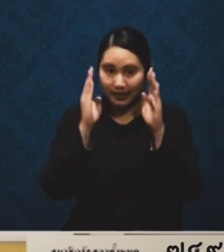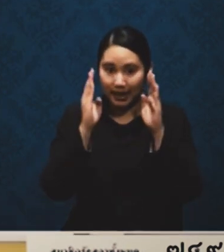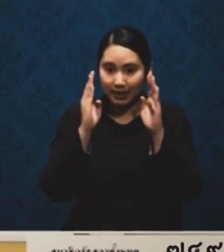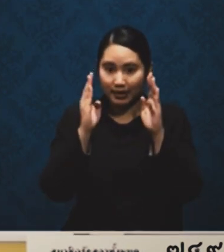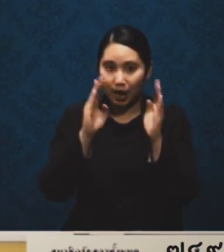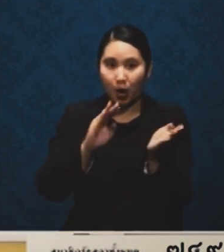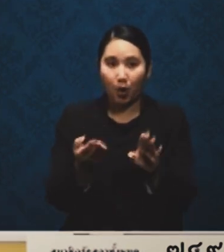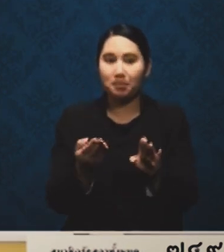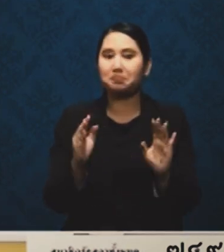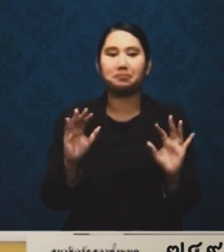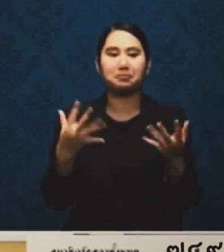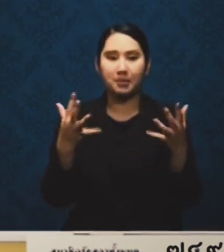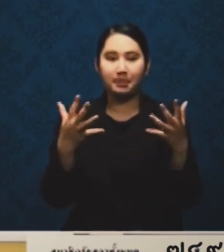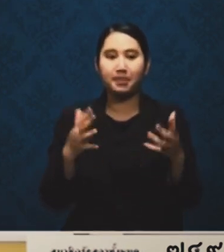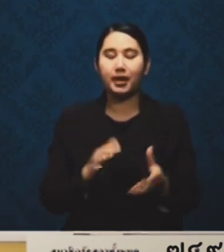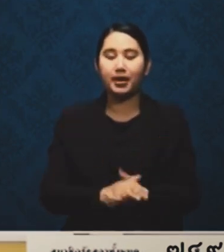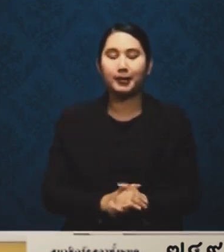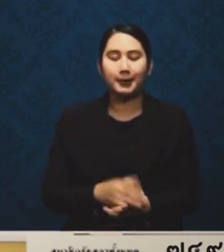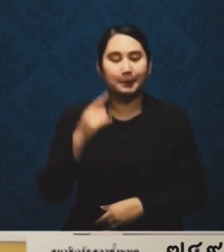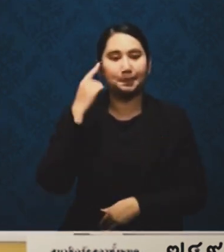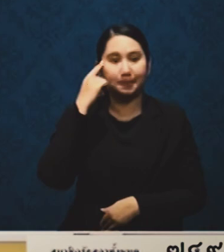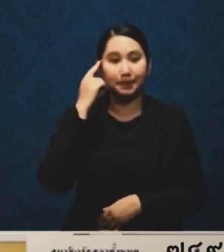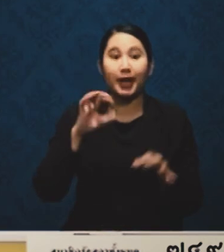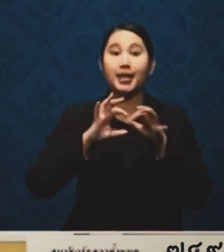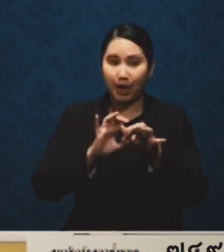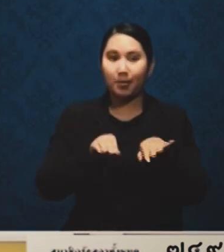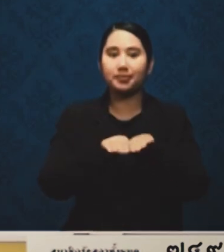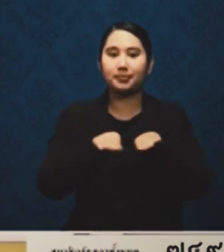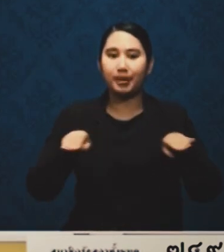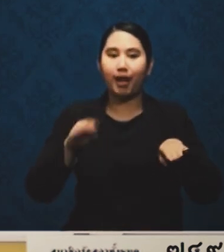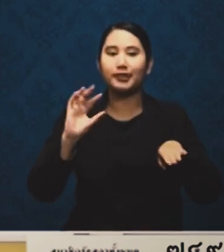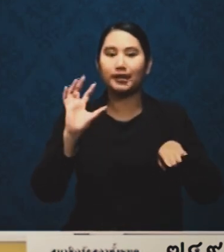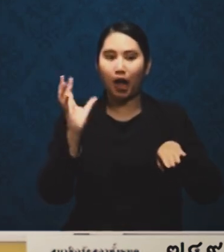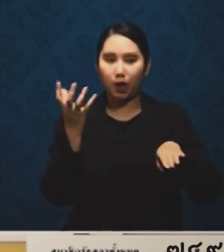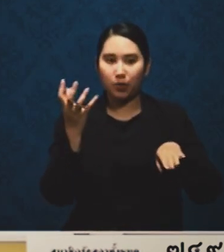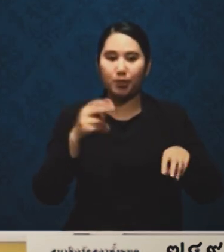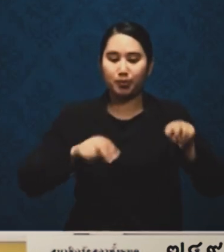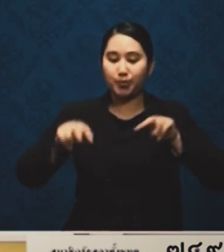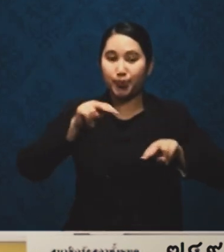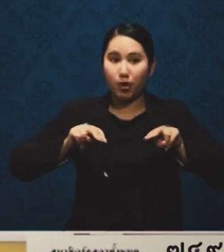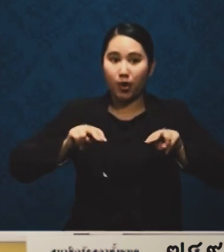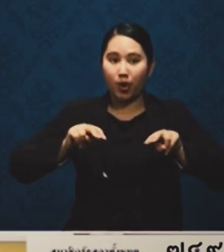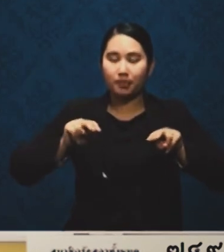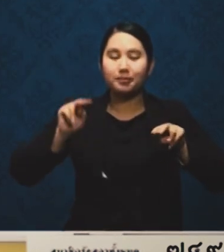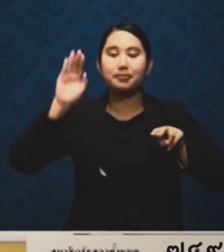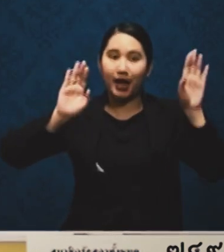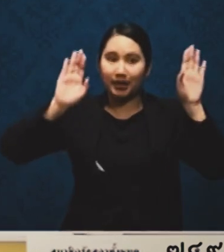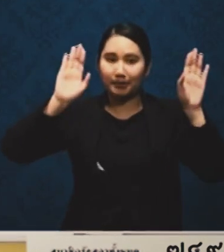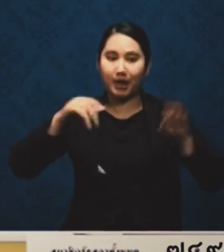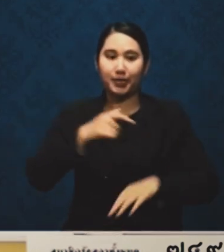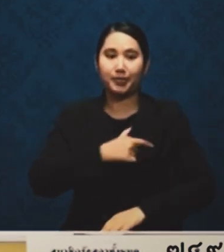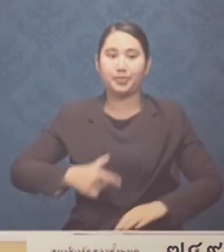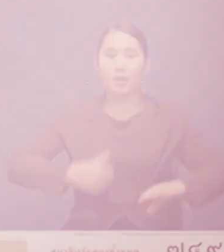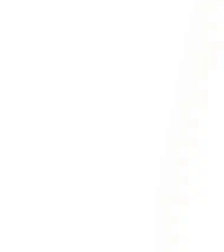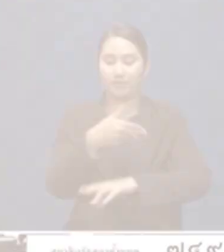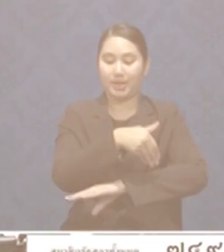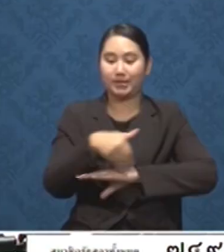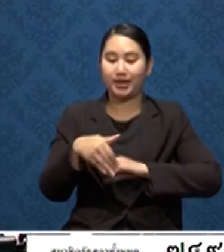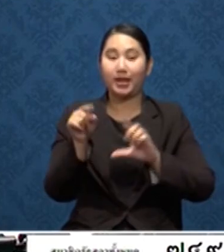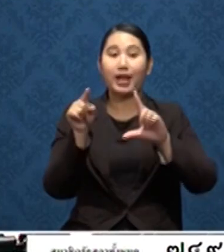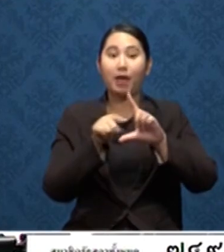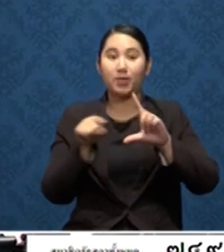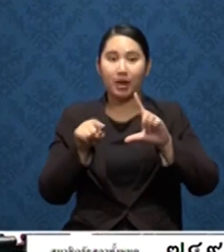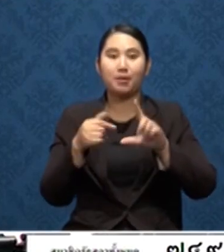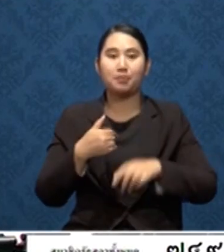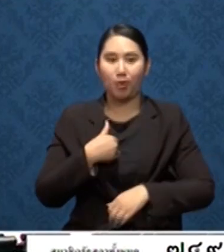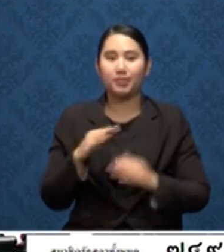ปกครองและเป็นข้อเสนอที่สอดคล้องกับหลักสากลของการปกครองแบบประชาธิปไตยอันมีพระมหากษัตริย์ทรงเป็นประมุขจะ